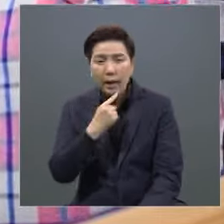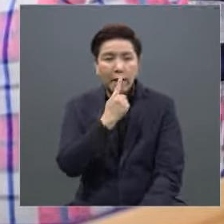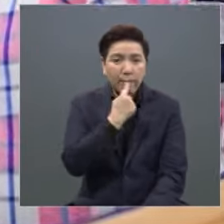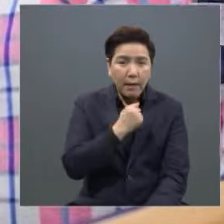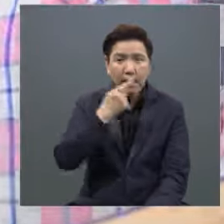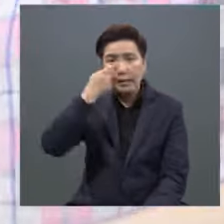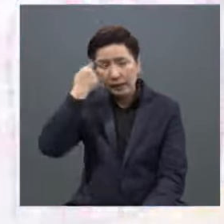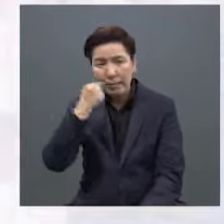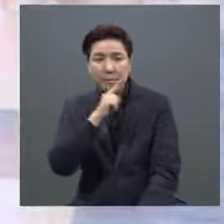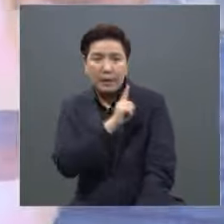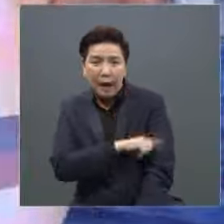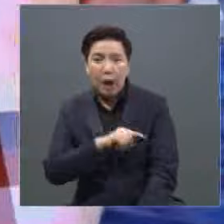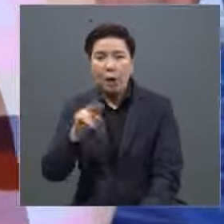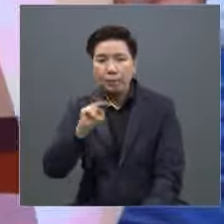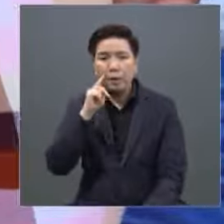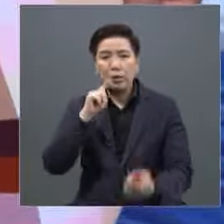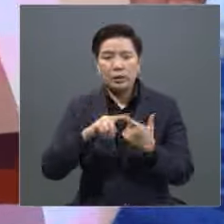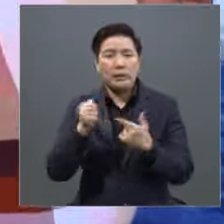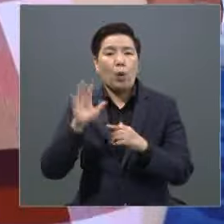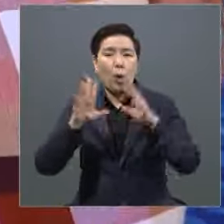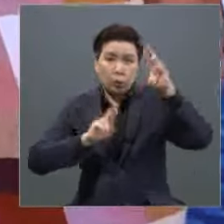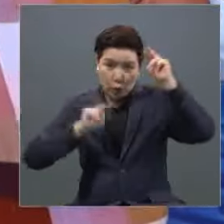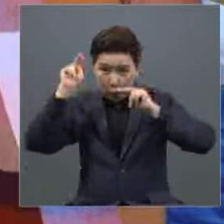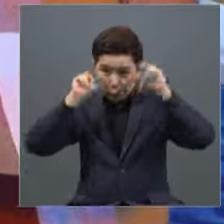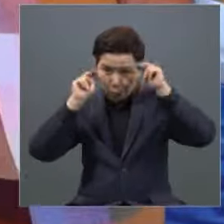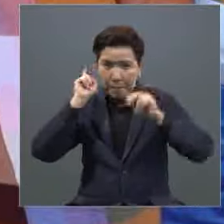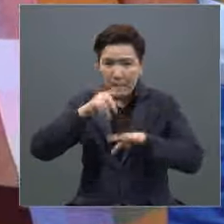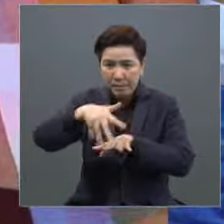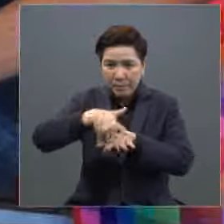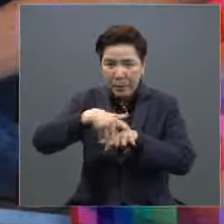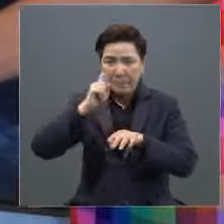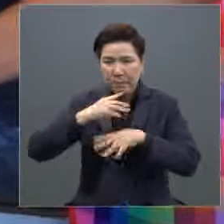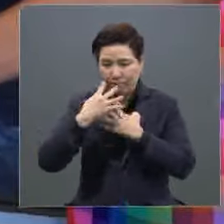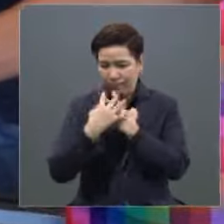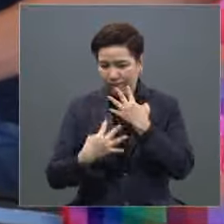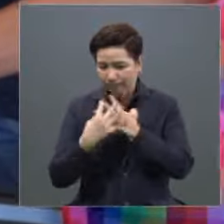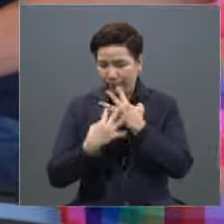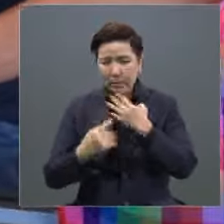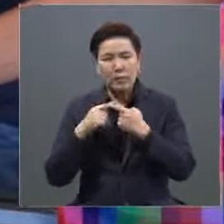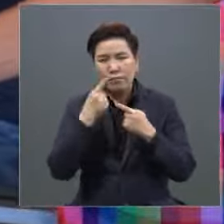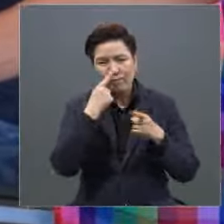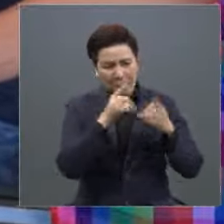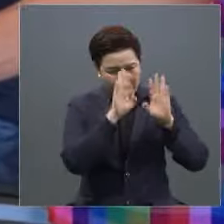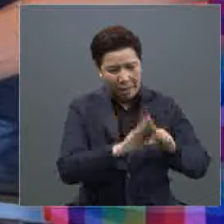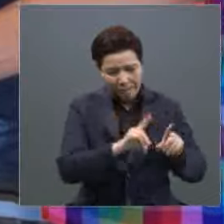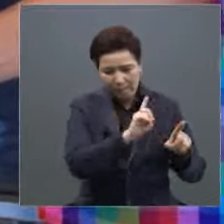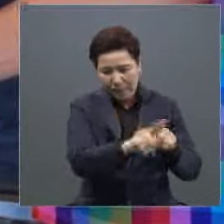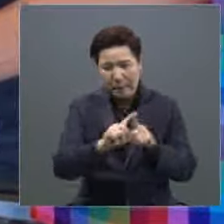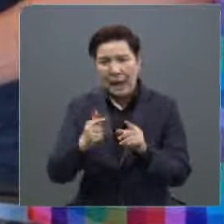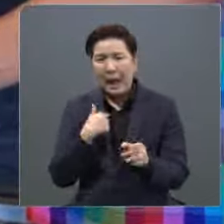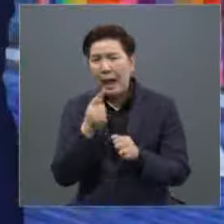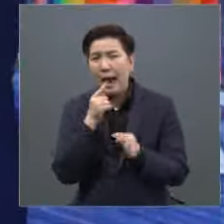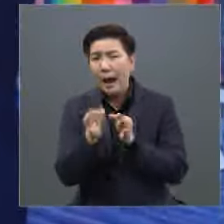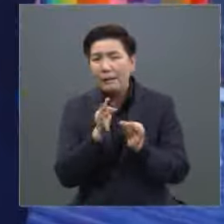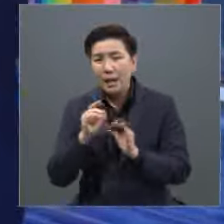าวน้ำเงินส่วนผ้าขาวม้าในจังหวัดนครสวรรค์นิยมทอเป็นลายสก็อตแม้ไม่มีหลักฐานที่แน่ชัดมาใช้อธิบายเรื่องจุด